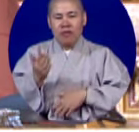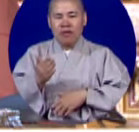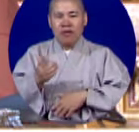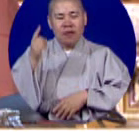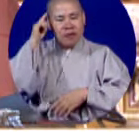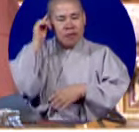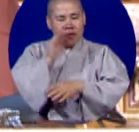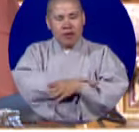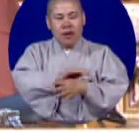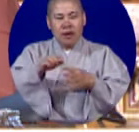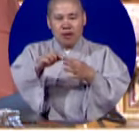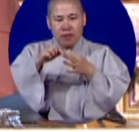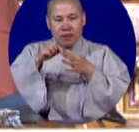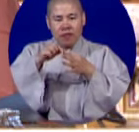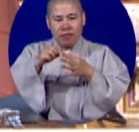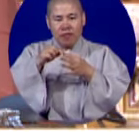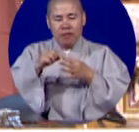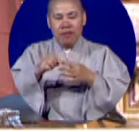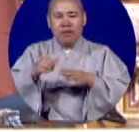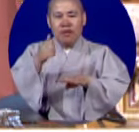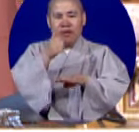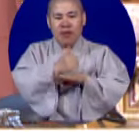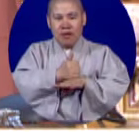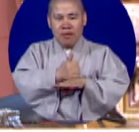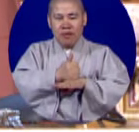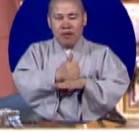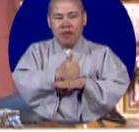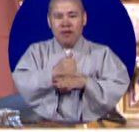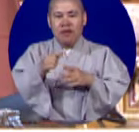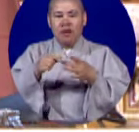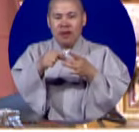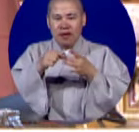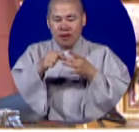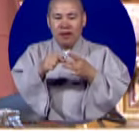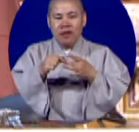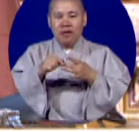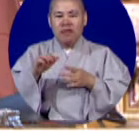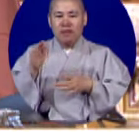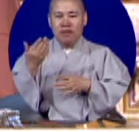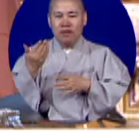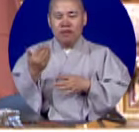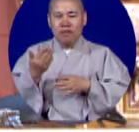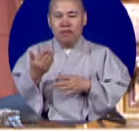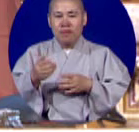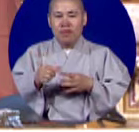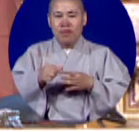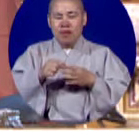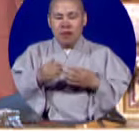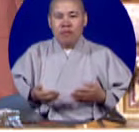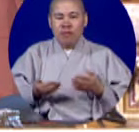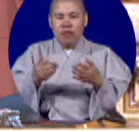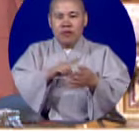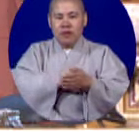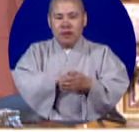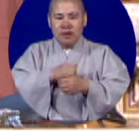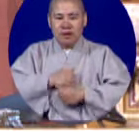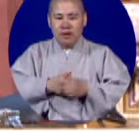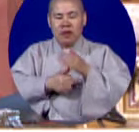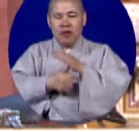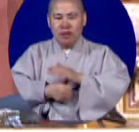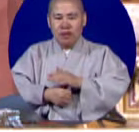아주 제1바라밀이에요. 그 나머지는 다 제2바라밀입니다. 그게. 그런데 보시, 지계, 인욕은